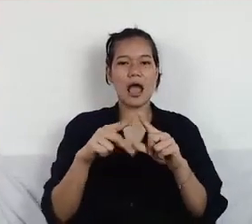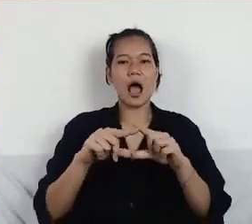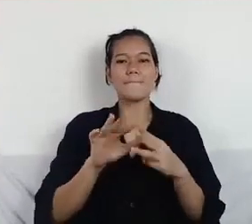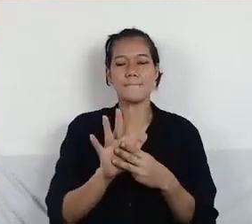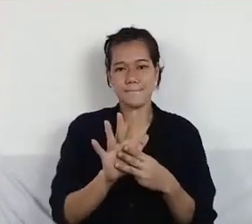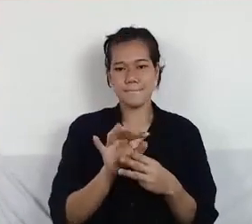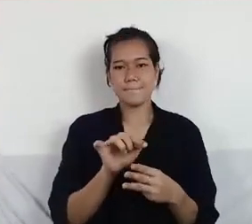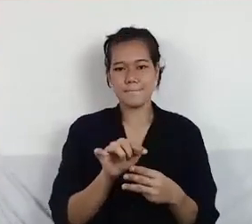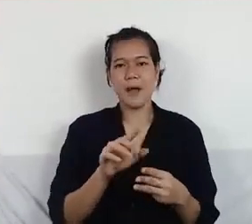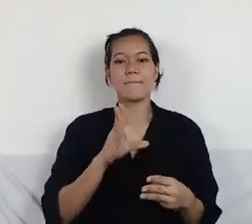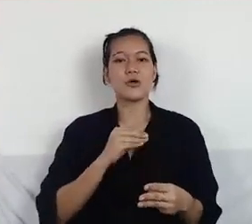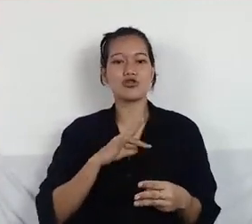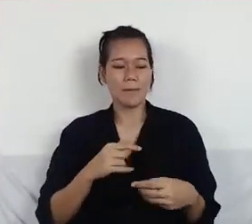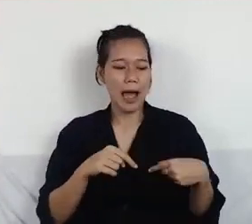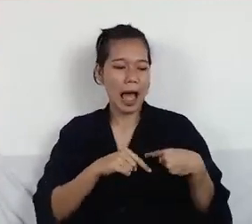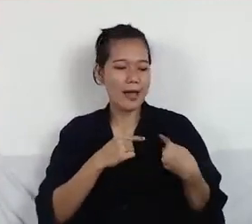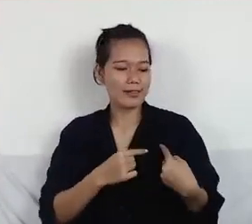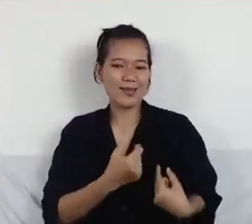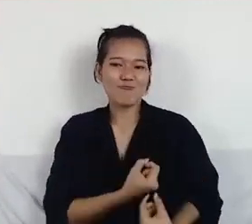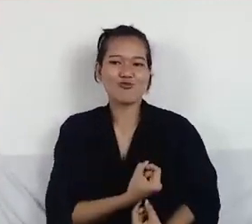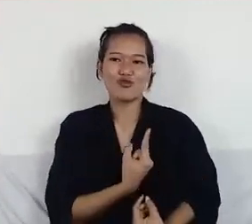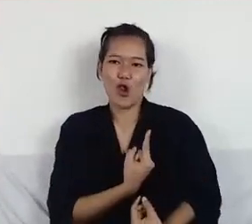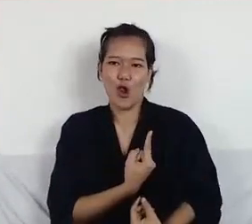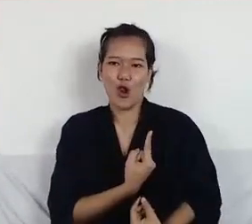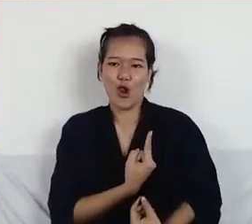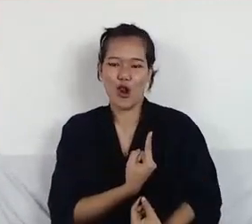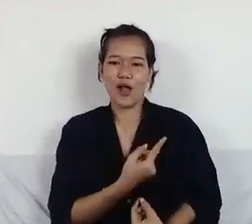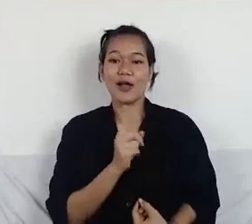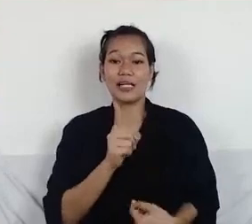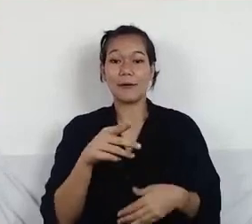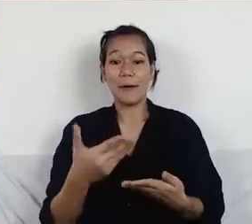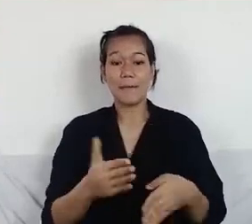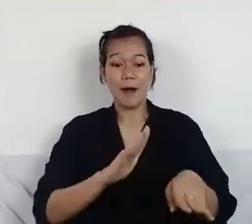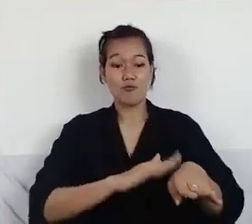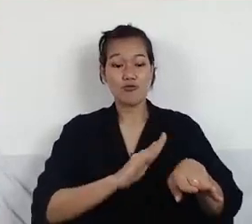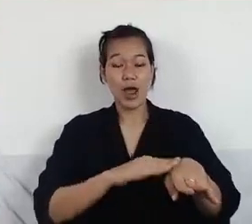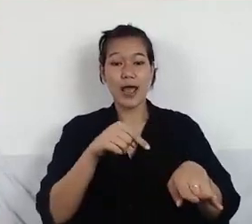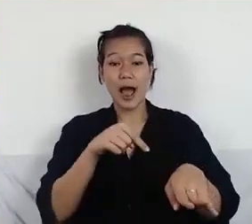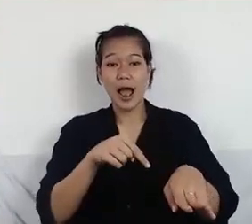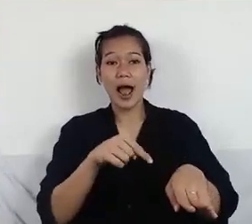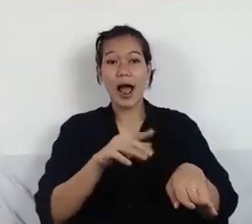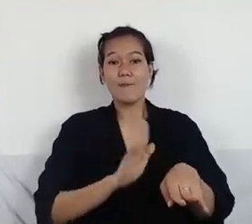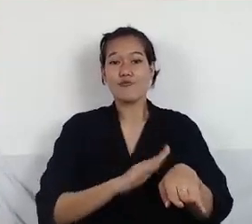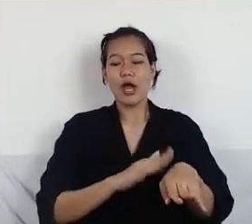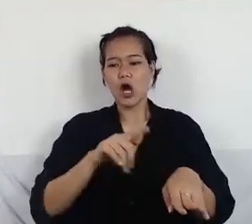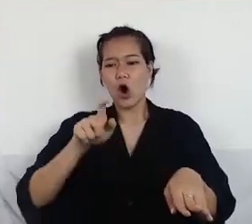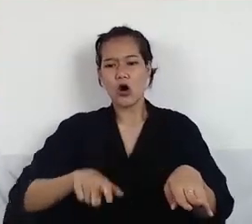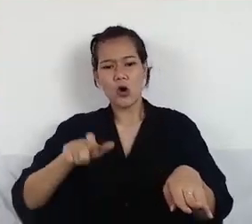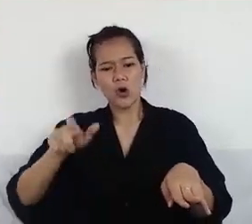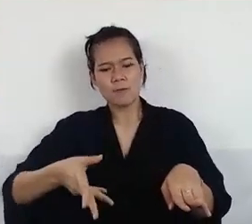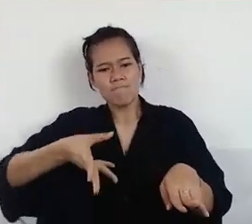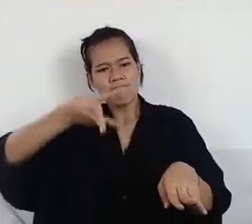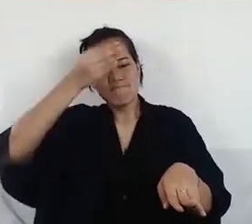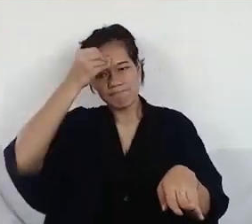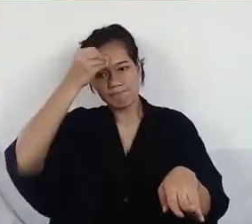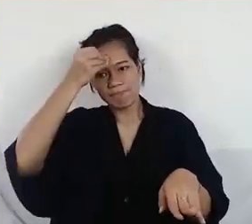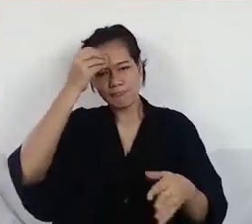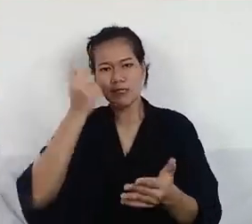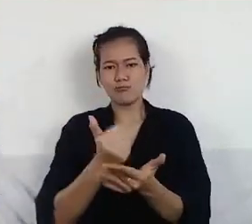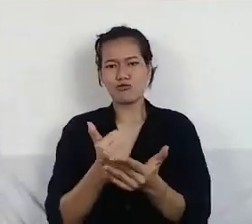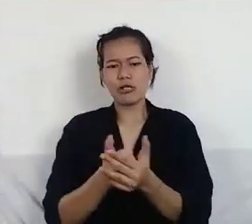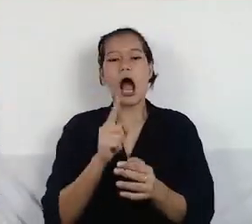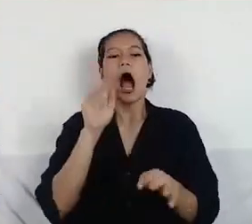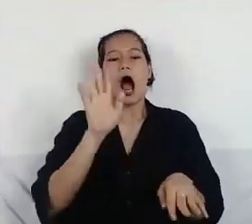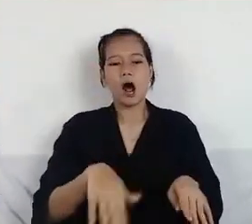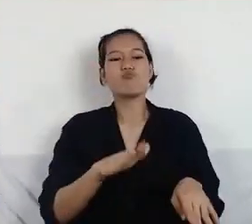Muncul dari hati. Karena budaya ini, saudaraku, sesungguhnya adalah budaya yang dihidupi. Jadi bukan hanya sekedar teori,